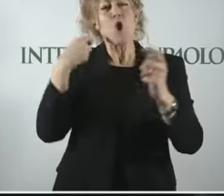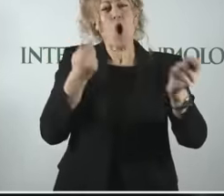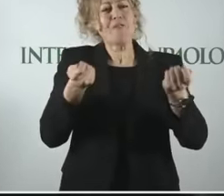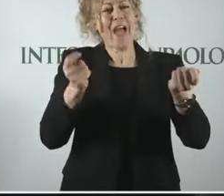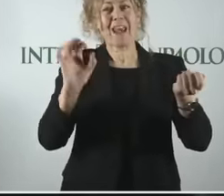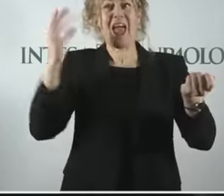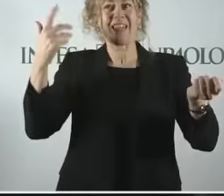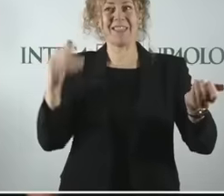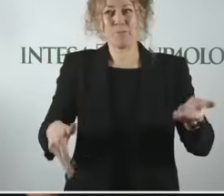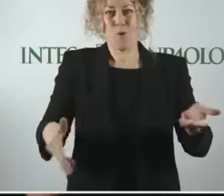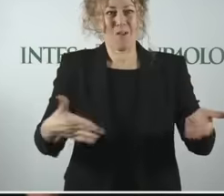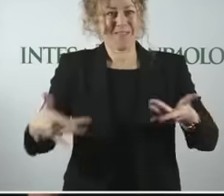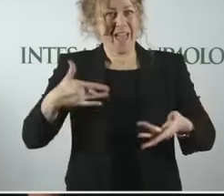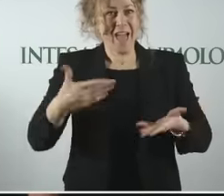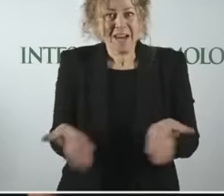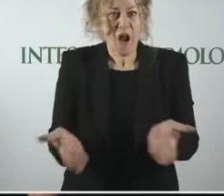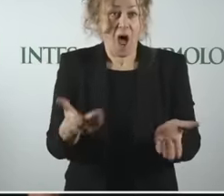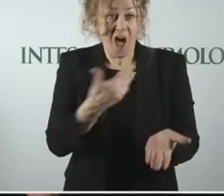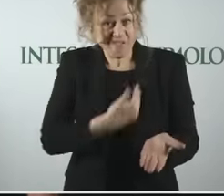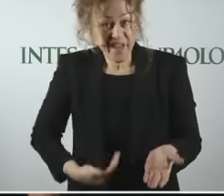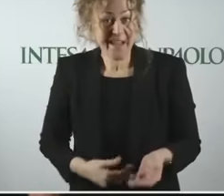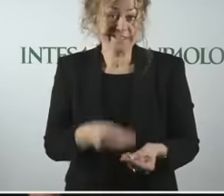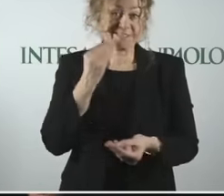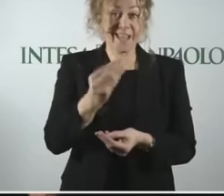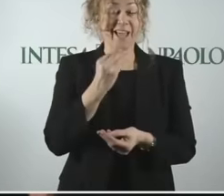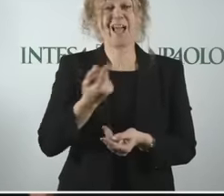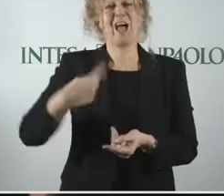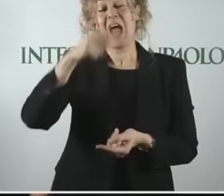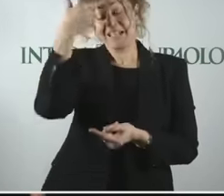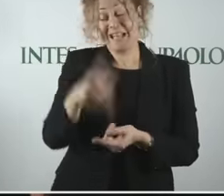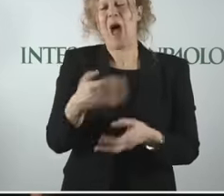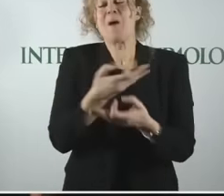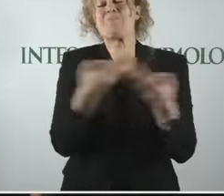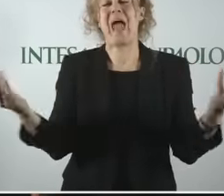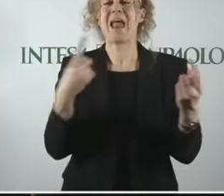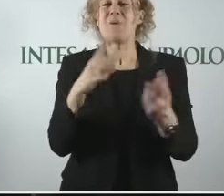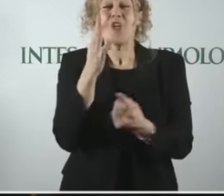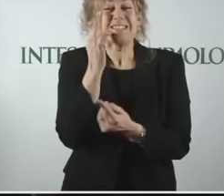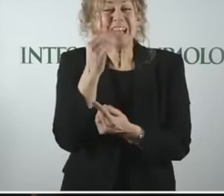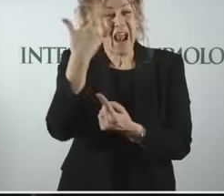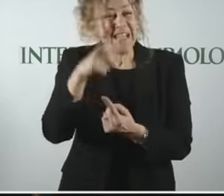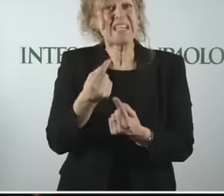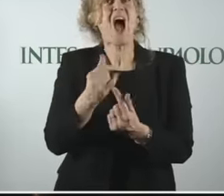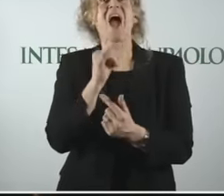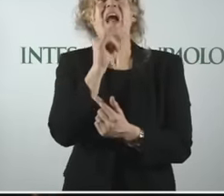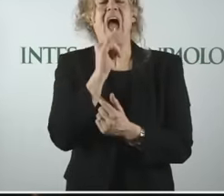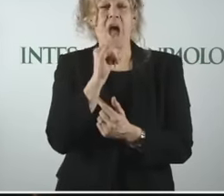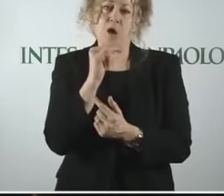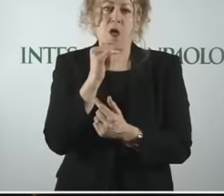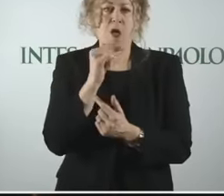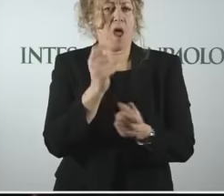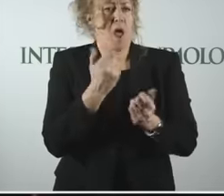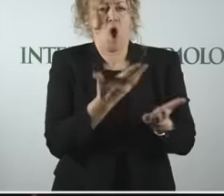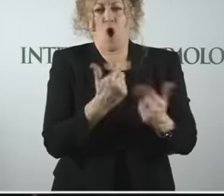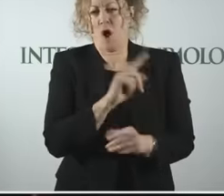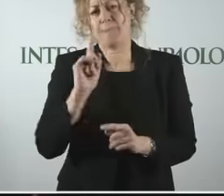moderna non erano mica fessi lo sapevano benissimo anche loro che se costa tanto il sale la gente piuttosto non lo compra